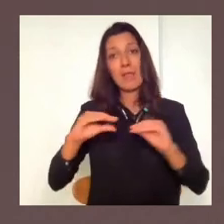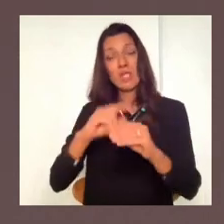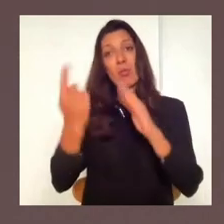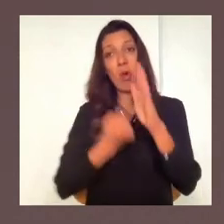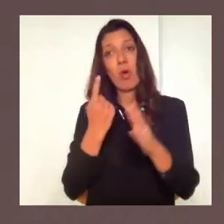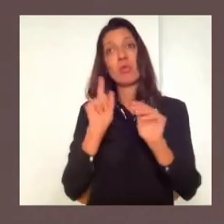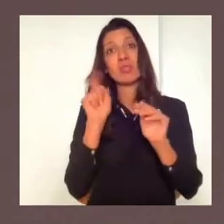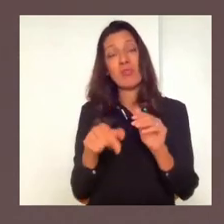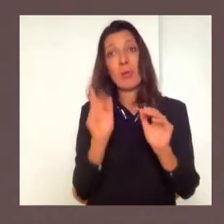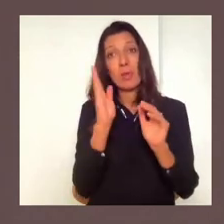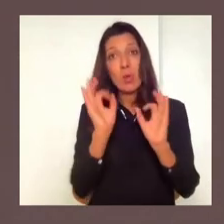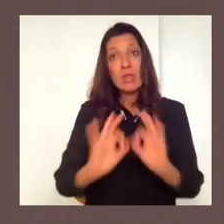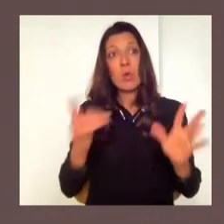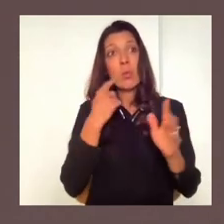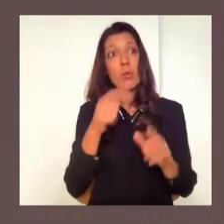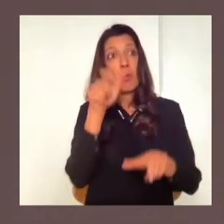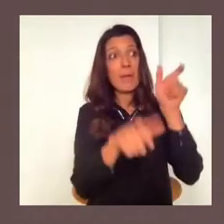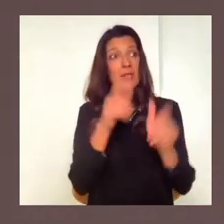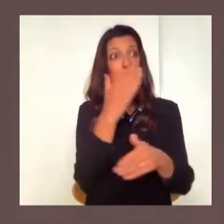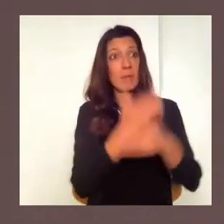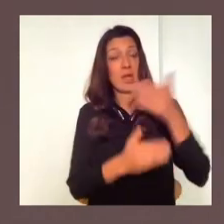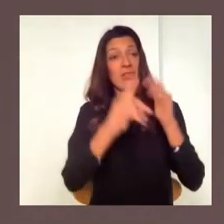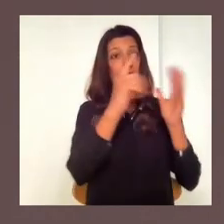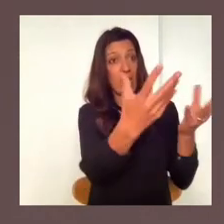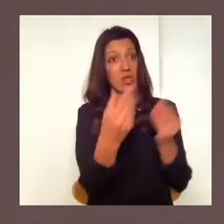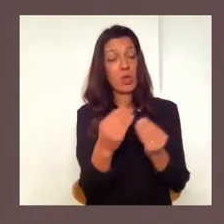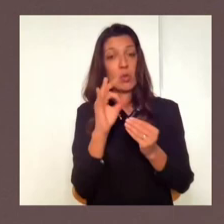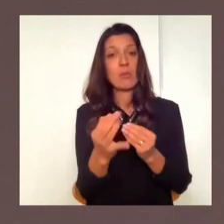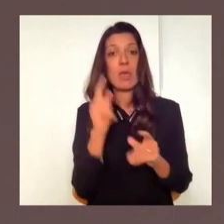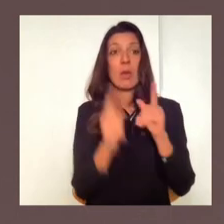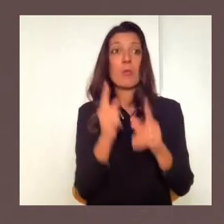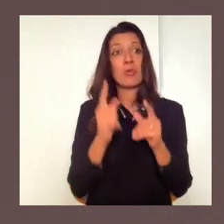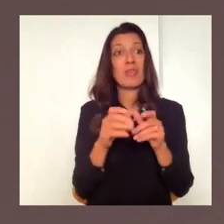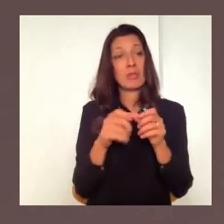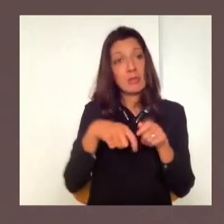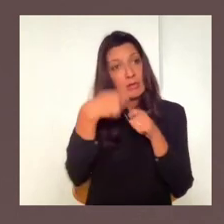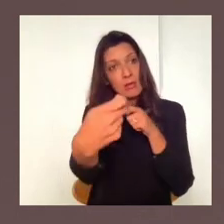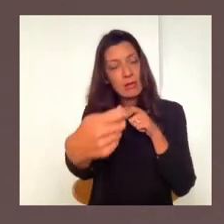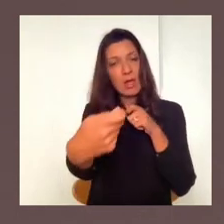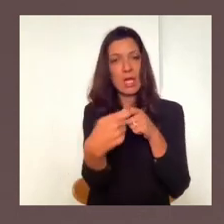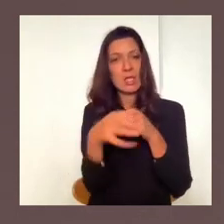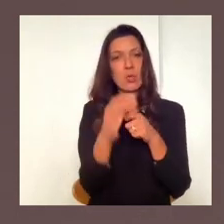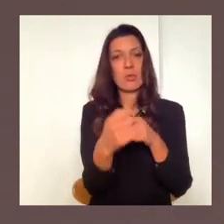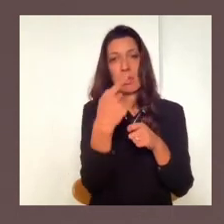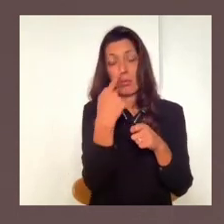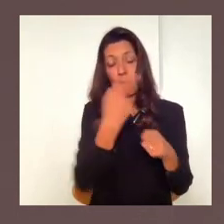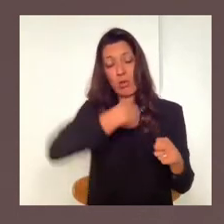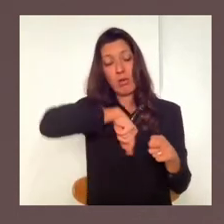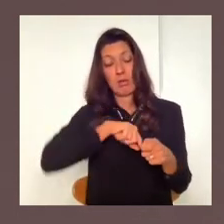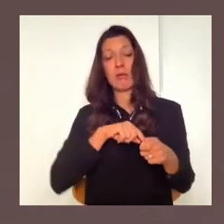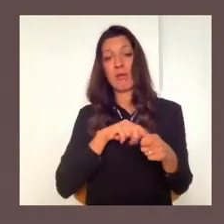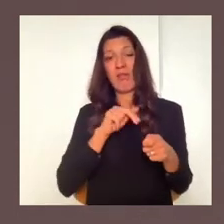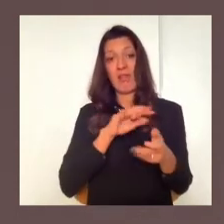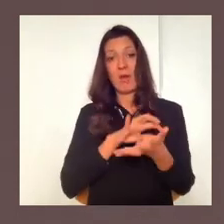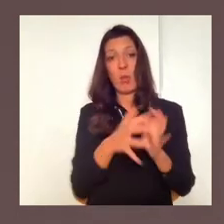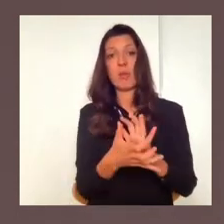tout en place pour accueillir les athlètes paralympiques. Mais peut-être au niveau du temps, réduire, mais je vous assure que ce serait compliqué pour nous, les athlètes paralympiques.